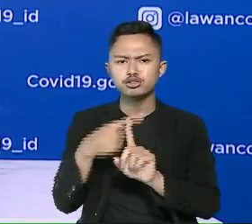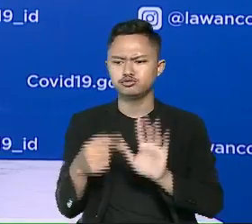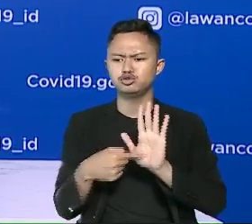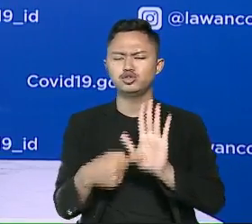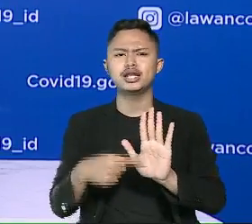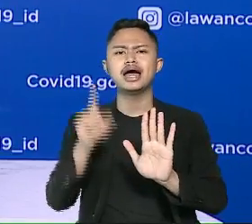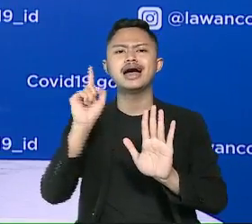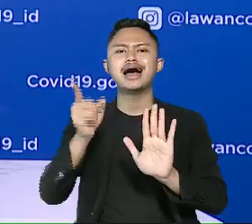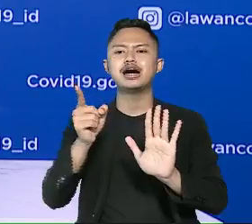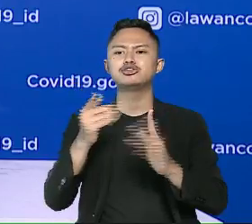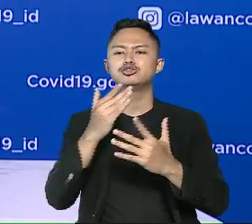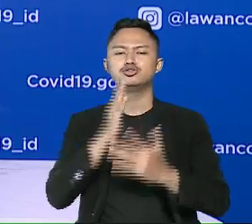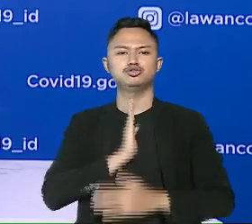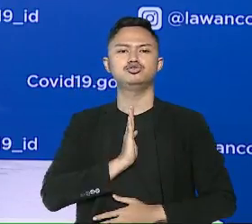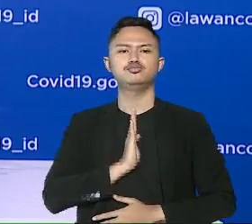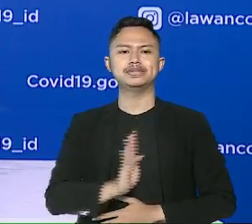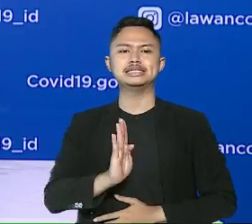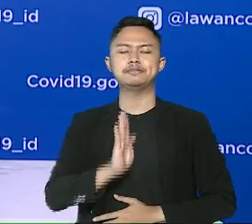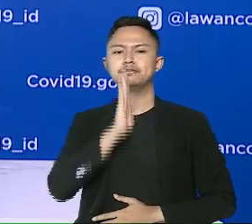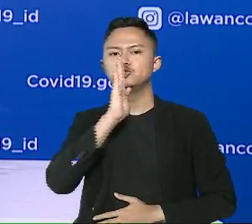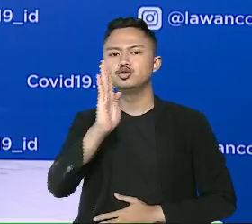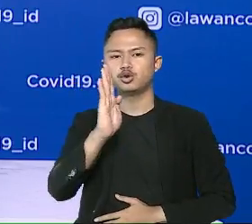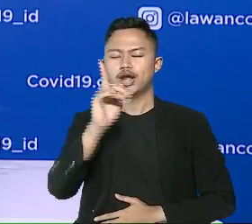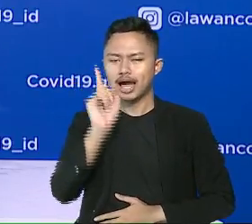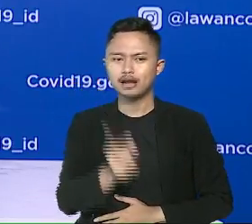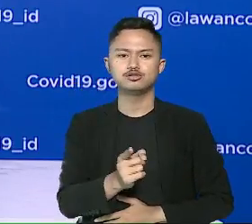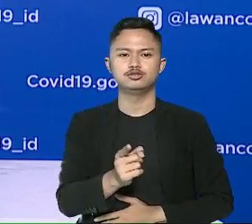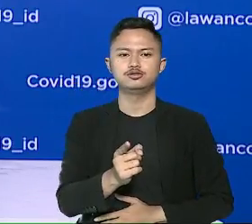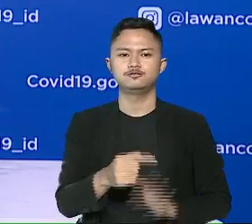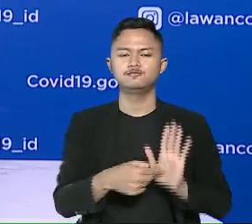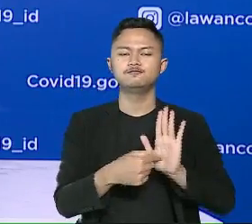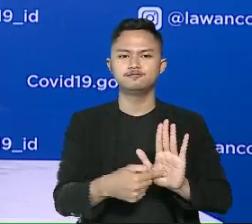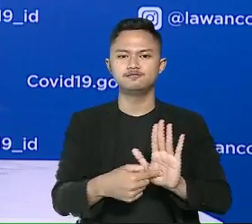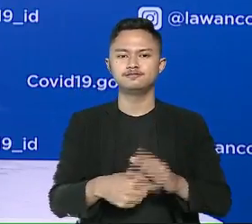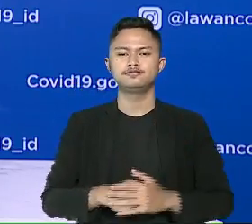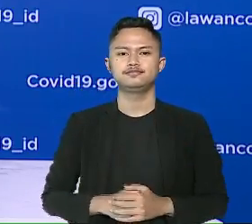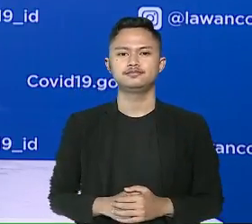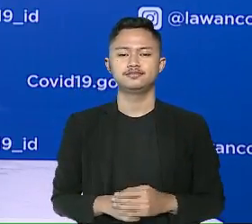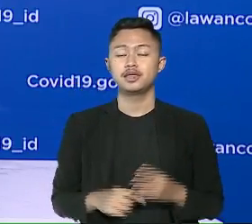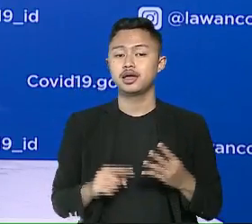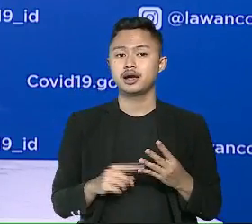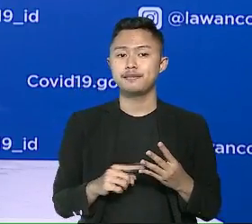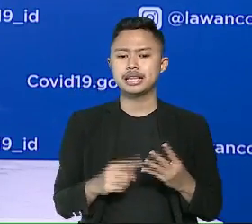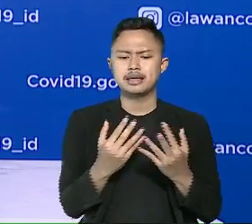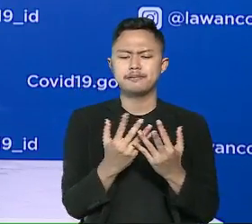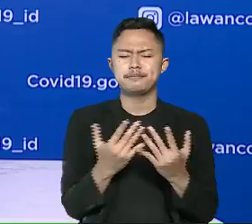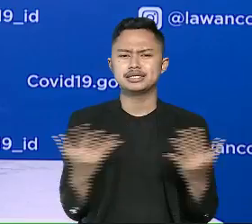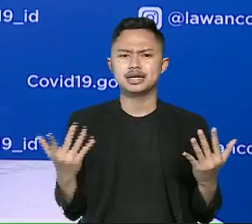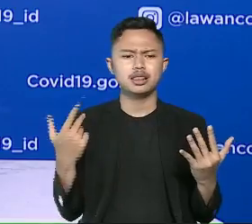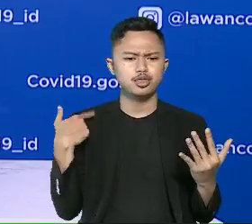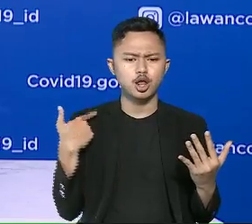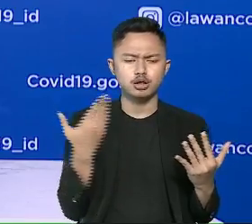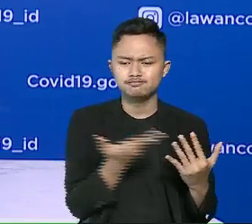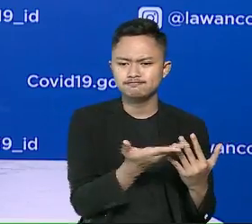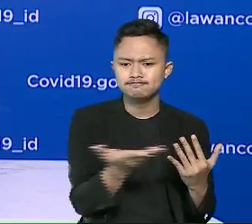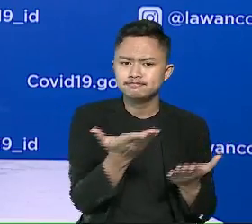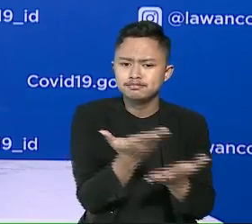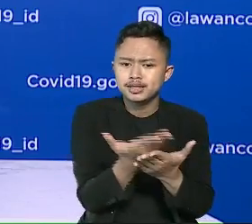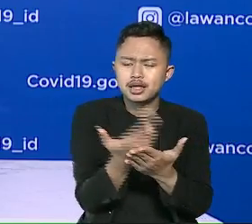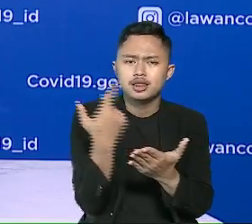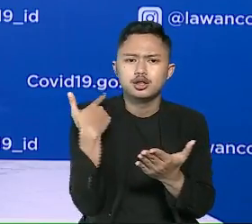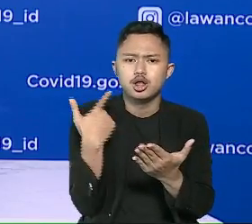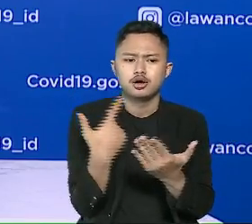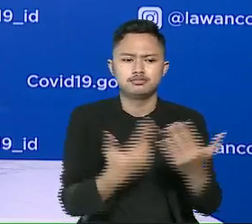telah digunakan kepada publik secara berkala. Yang keempat, masyarakat pun harus memahami